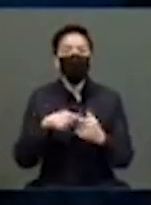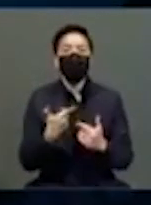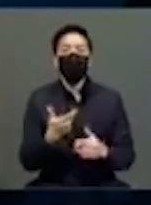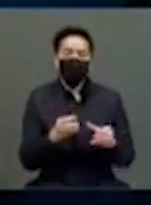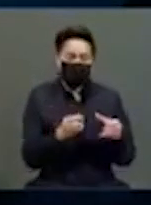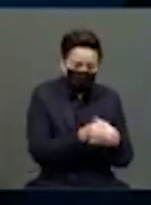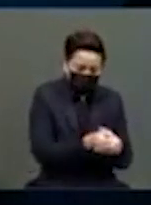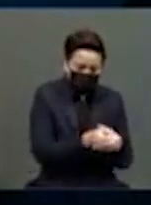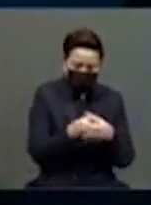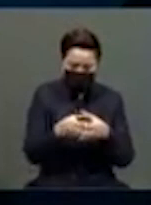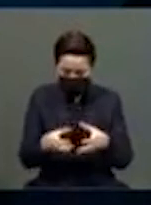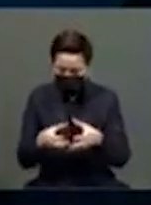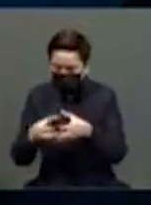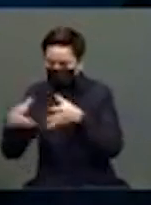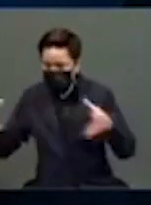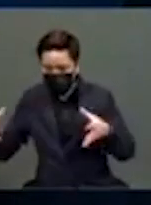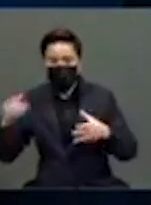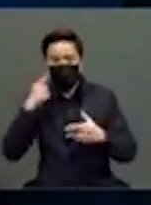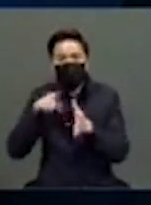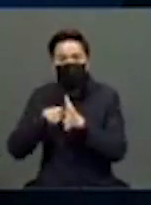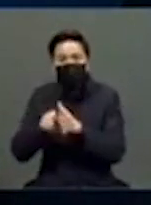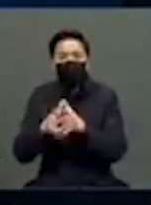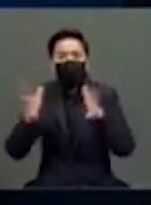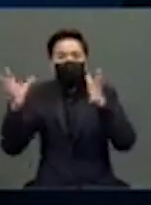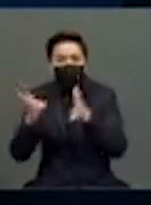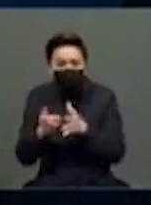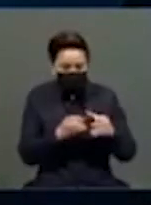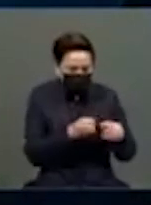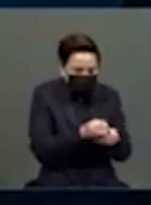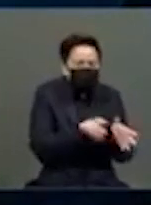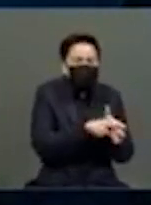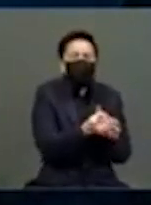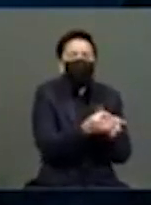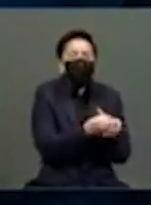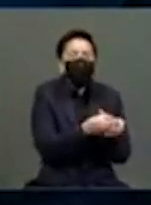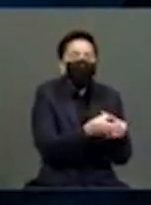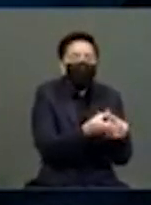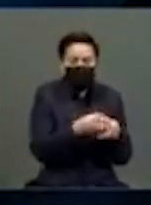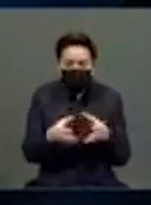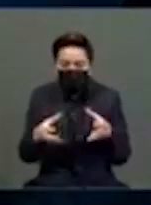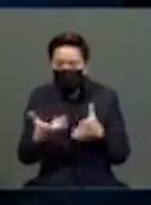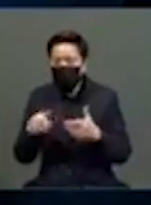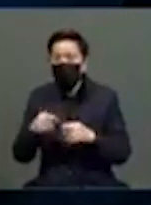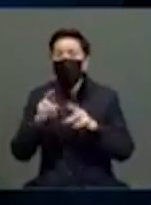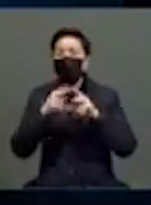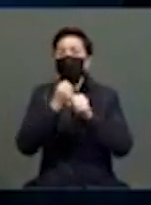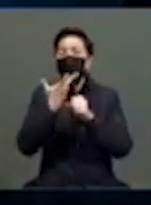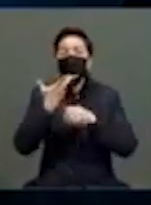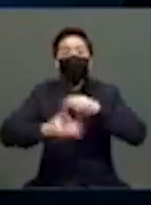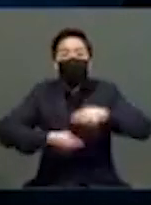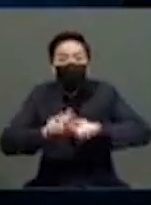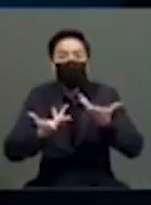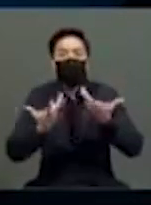smlก็คือตามขนาดของกันติดเชื้อนะครับและลักษณะของสถานประกอบการเช่น